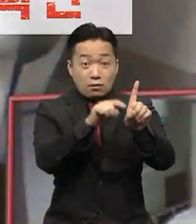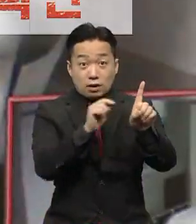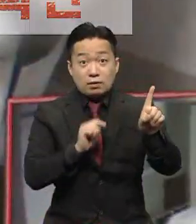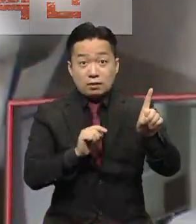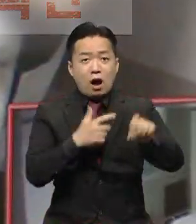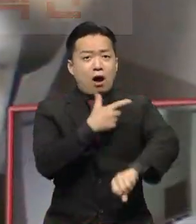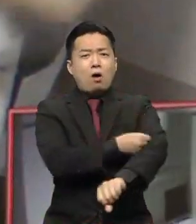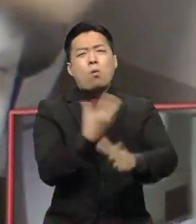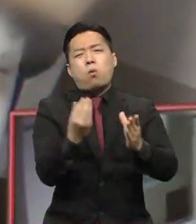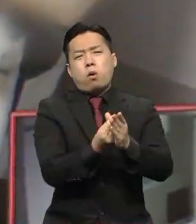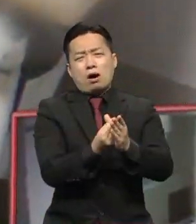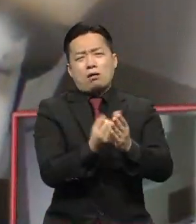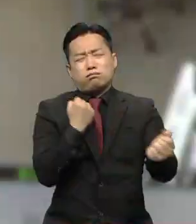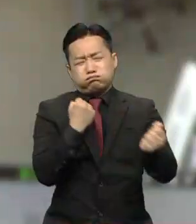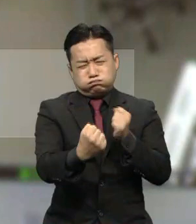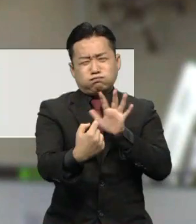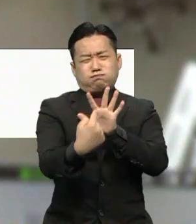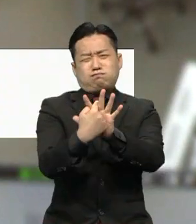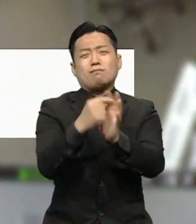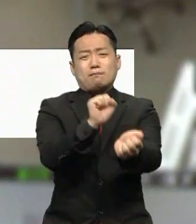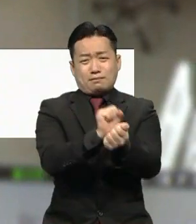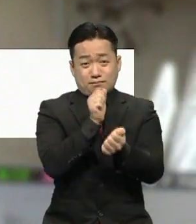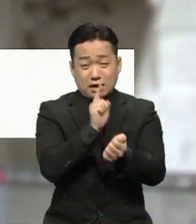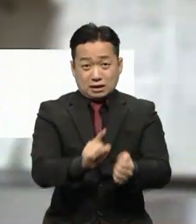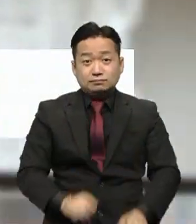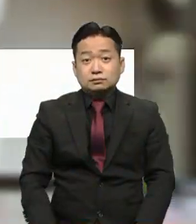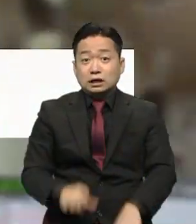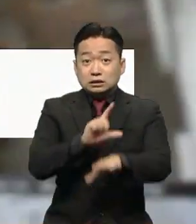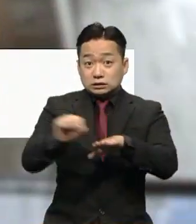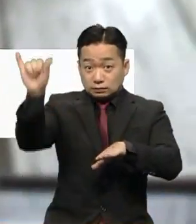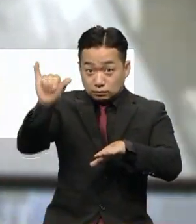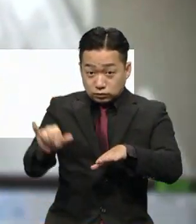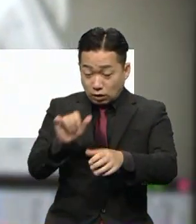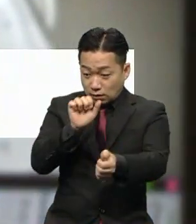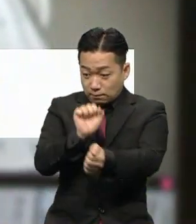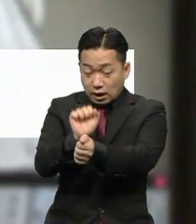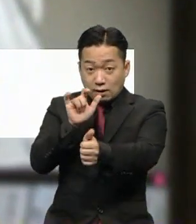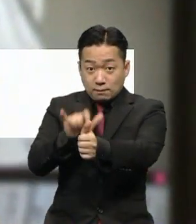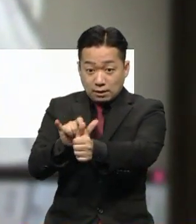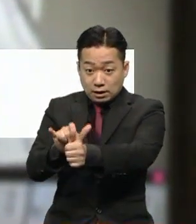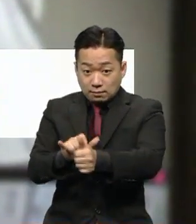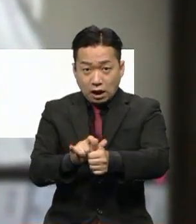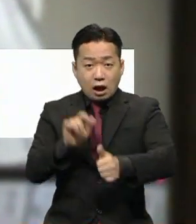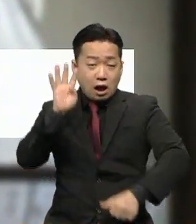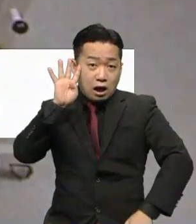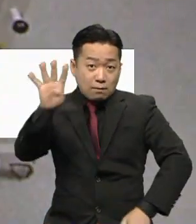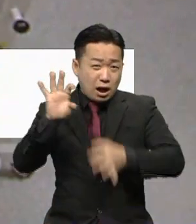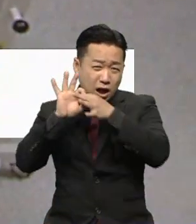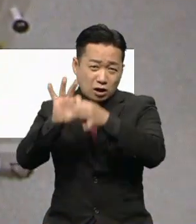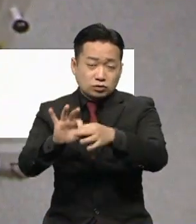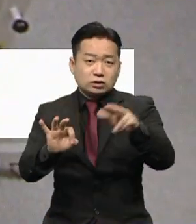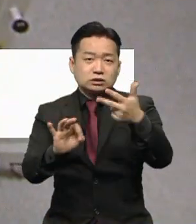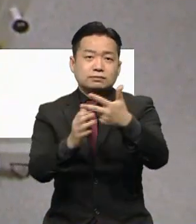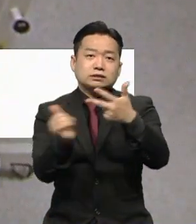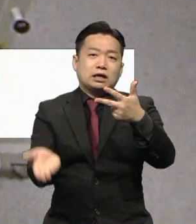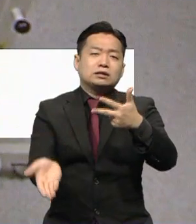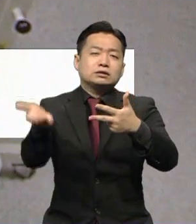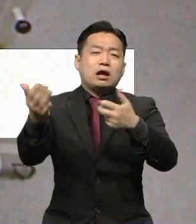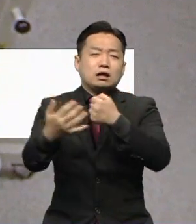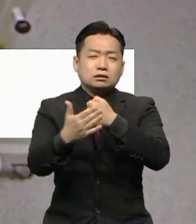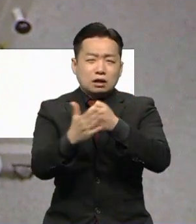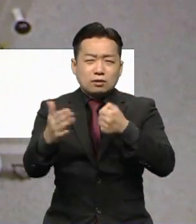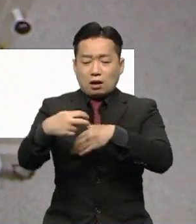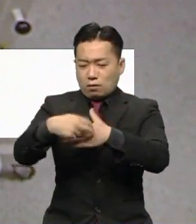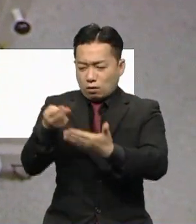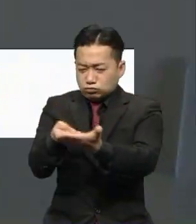접종 완료자였습니다. 비수도권 확진자가 나흘 연속 700명대를 기록함에 따라 병상 부족 우려도